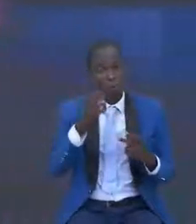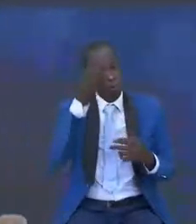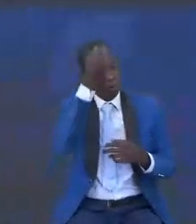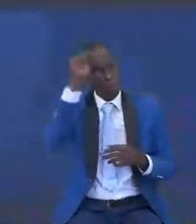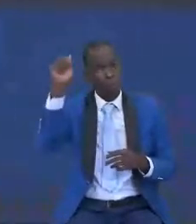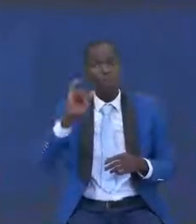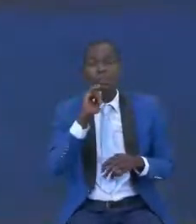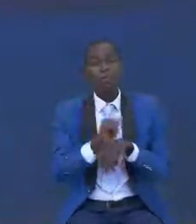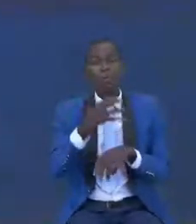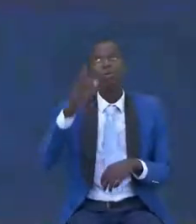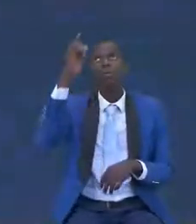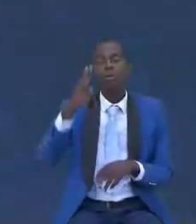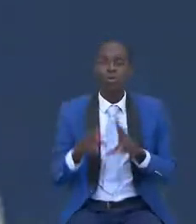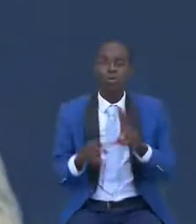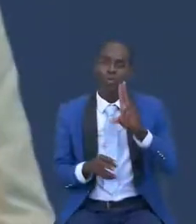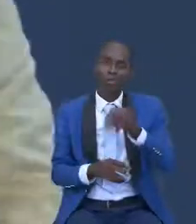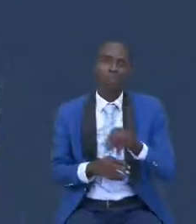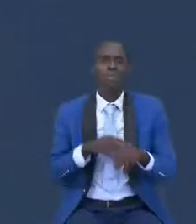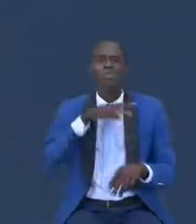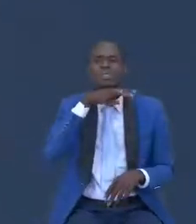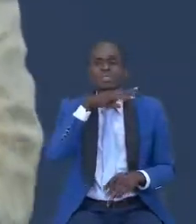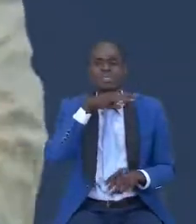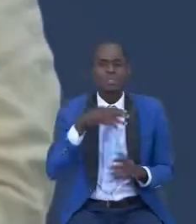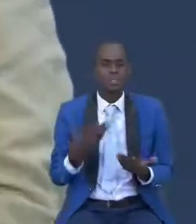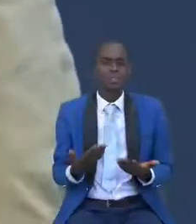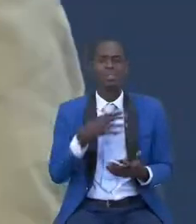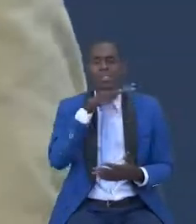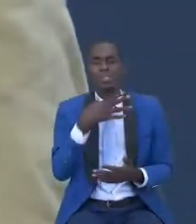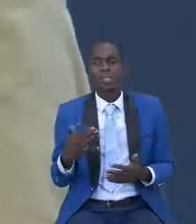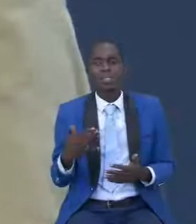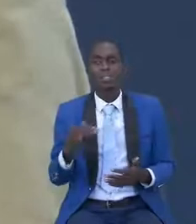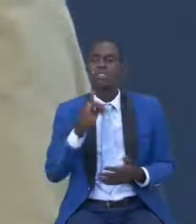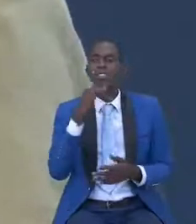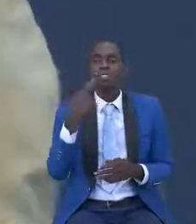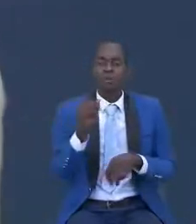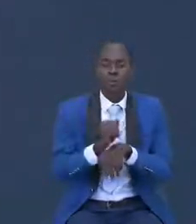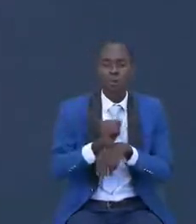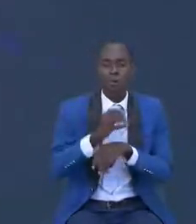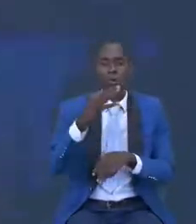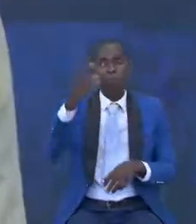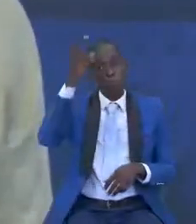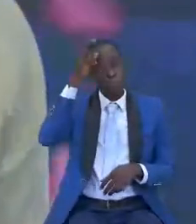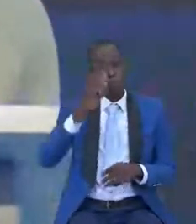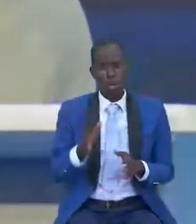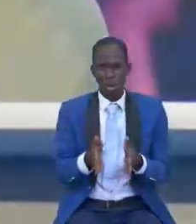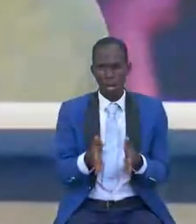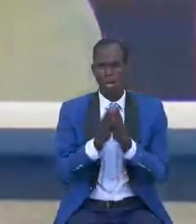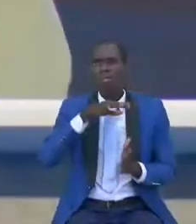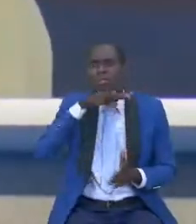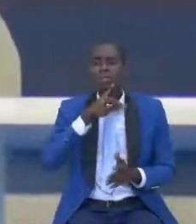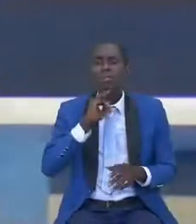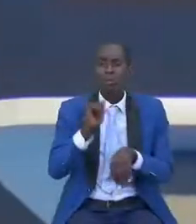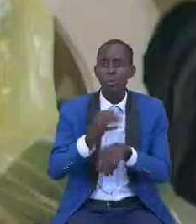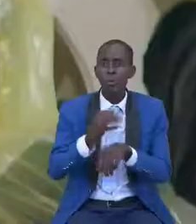l'œuvre du diable. Est-ce que c'est l'œuvre de Dieu? La souillure, c'est l'œuvre du